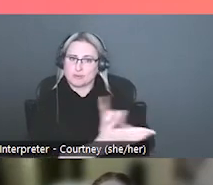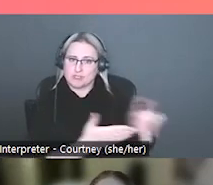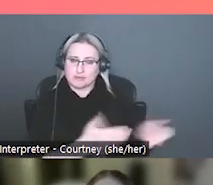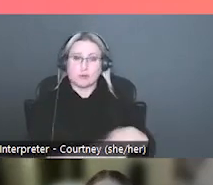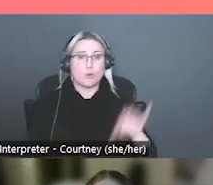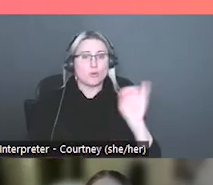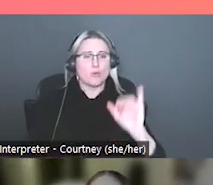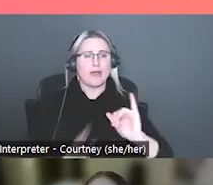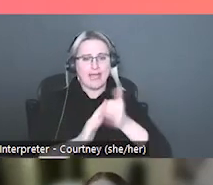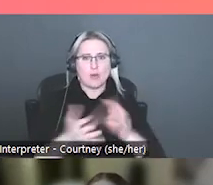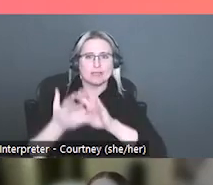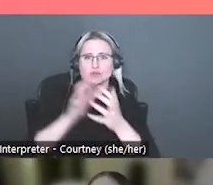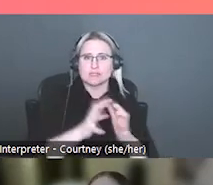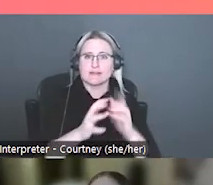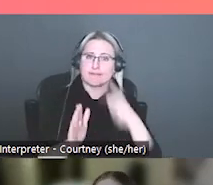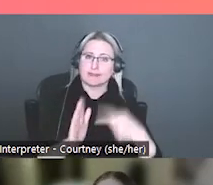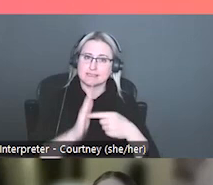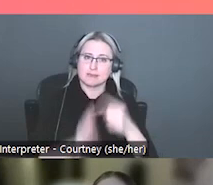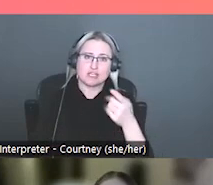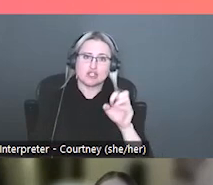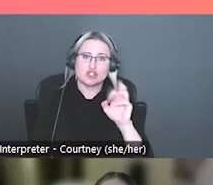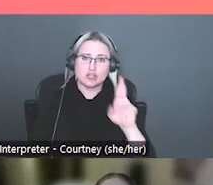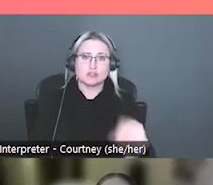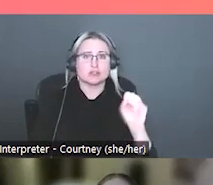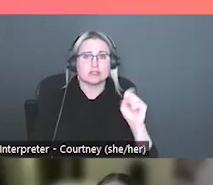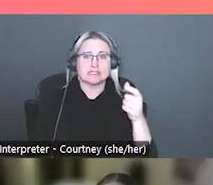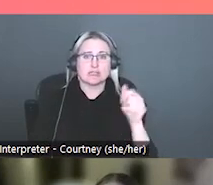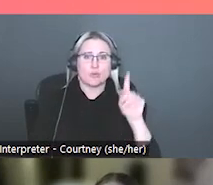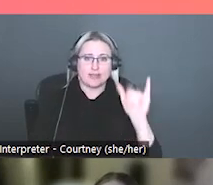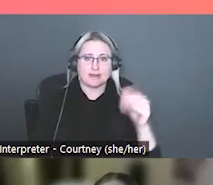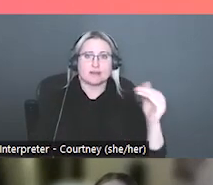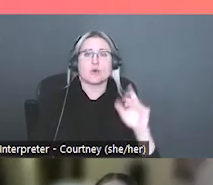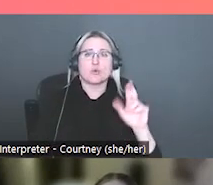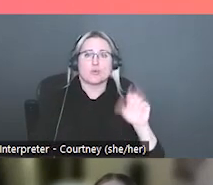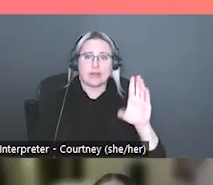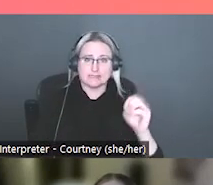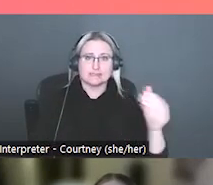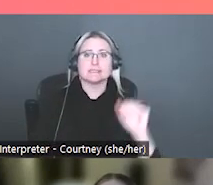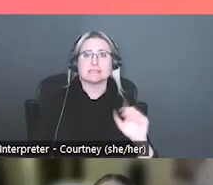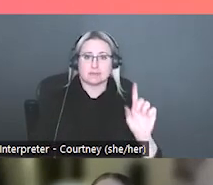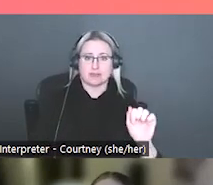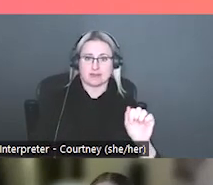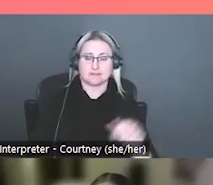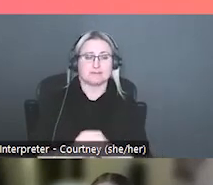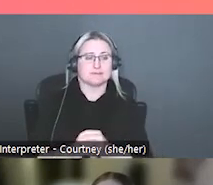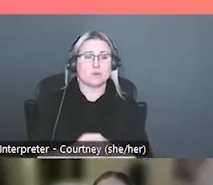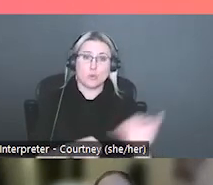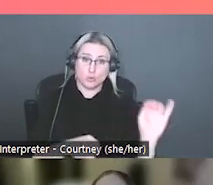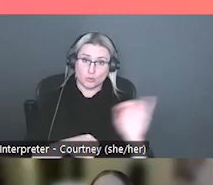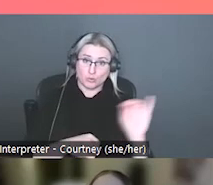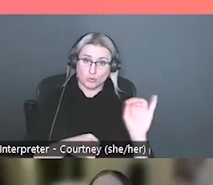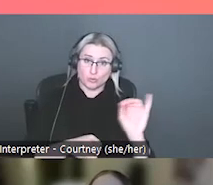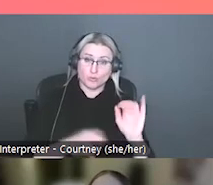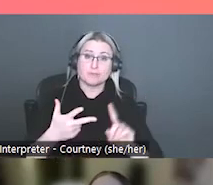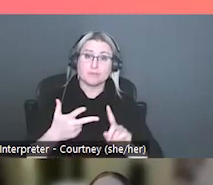en raison de la discrimination fondée sur le poids. Nous allons aussi examiner l'intersection avec le genre, la sexualité, la race et le handicap. Nous